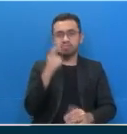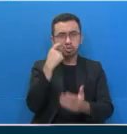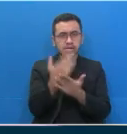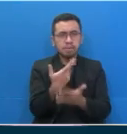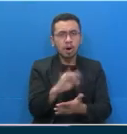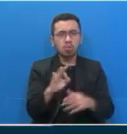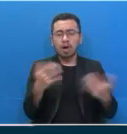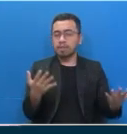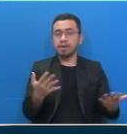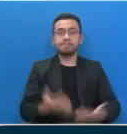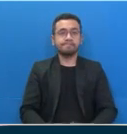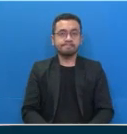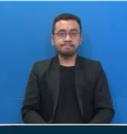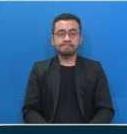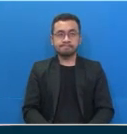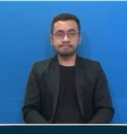ini?